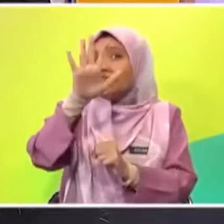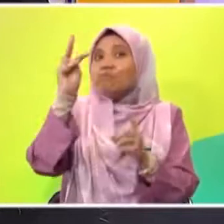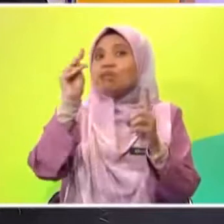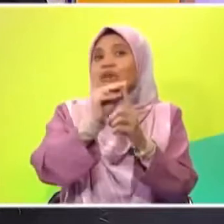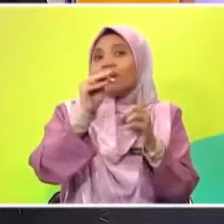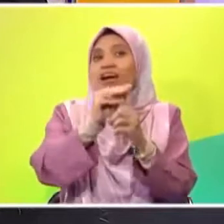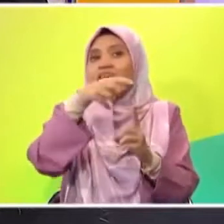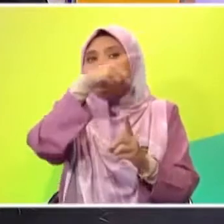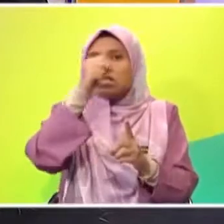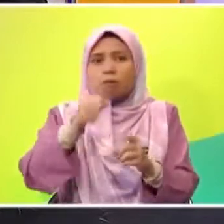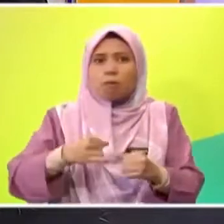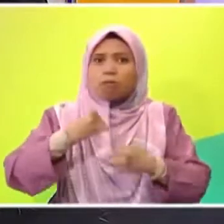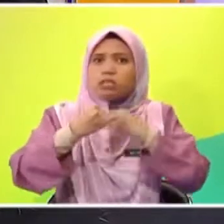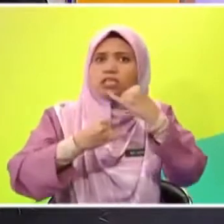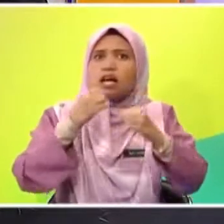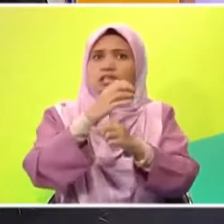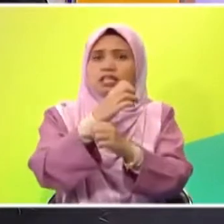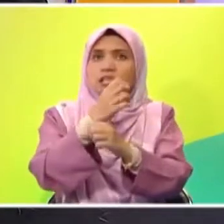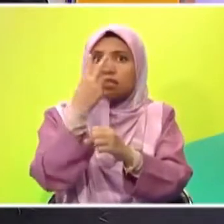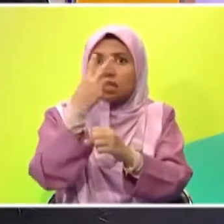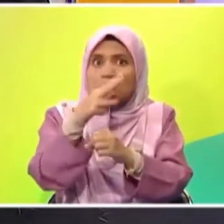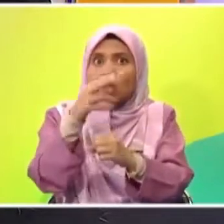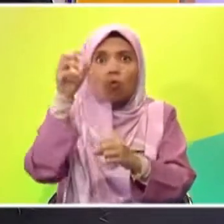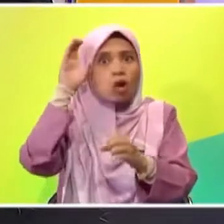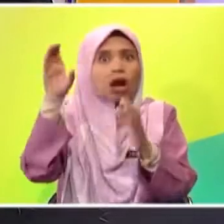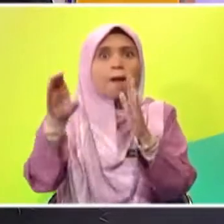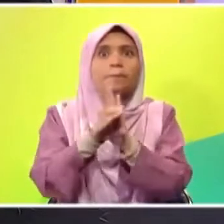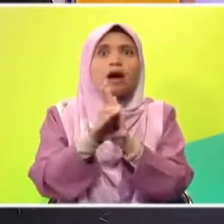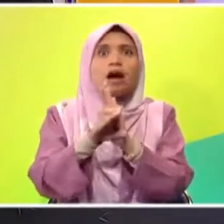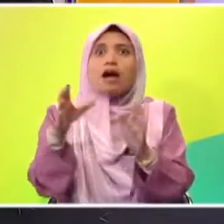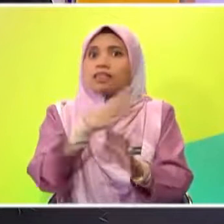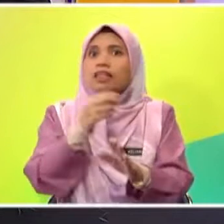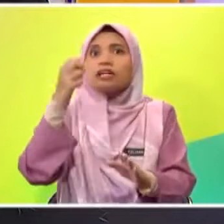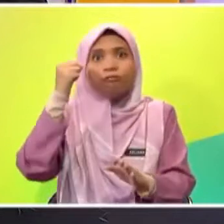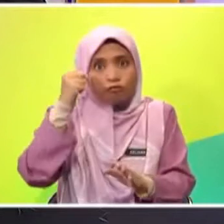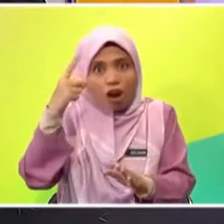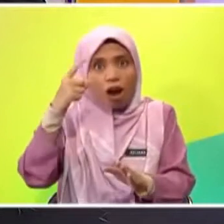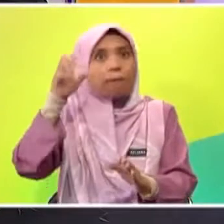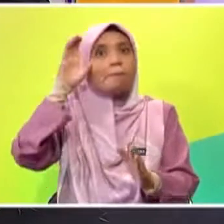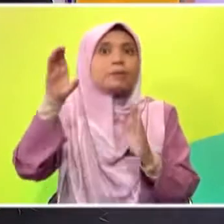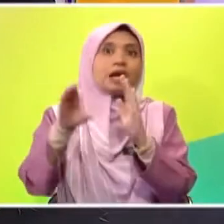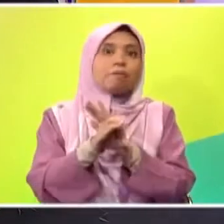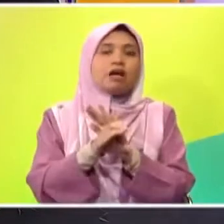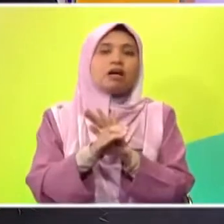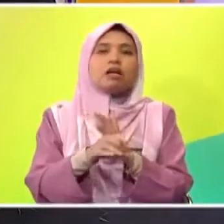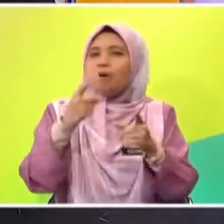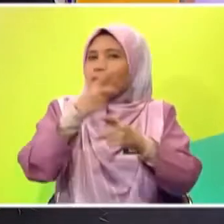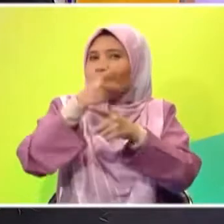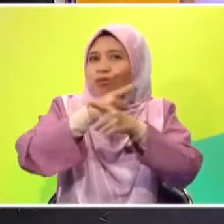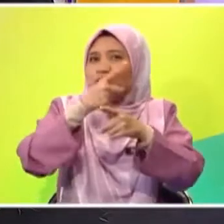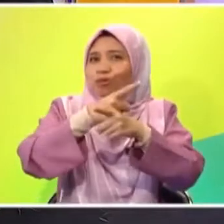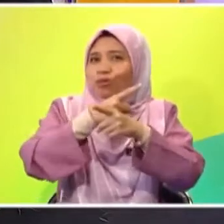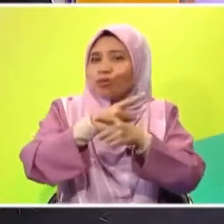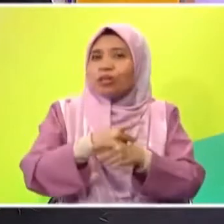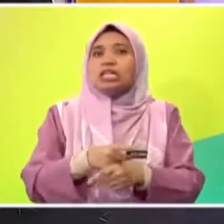Lina ke number jaye melepas tiga badan karena memberi respon terhadap gambar yang keinginan lihat bentuk sekali Kak